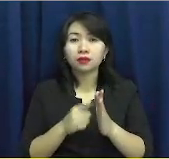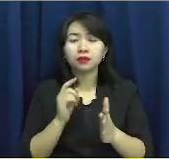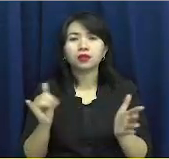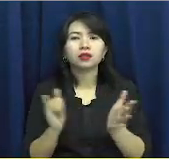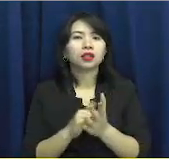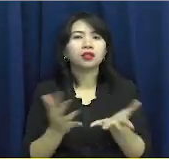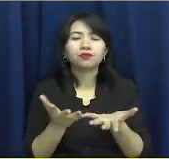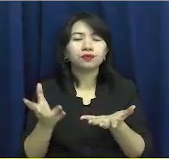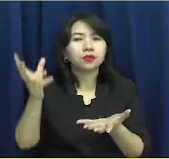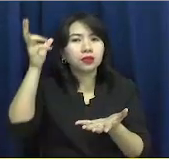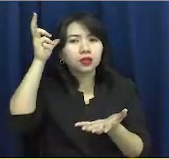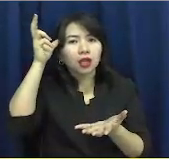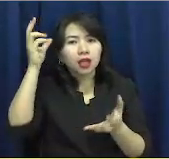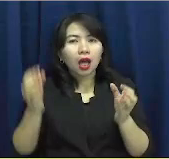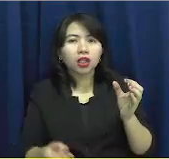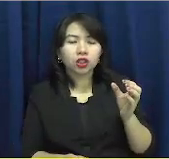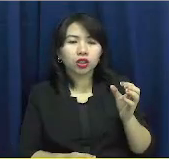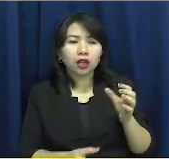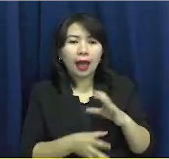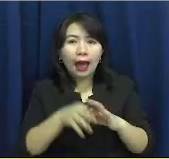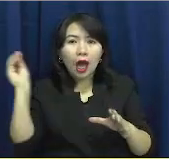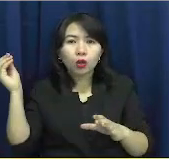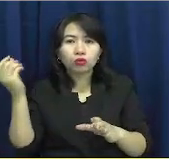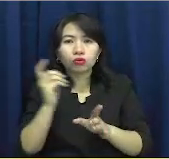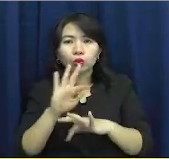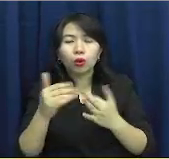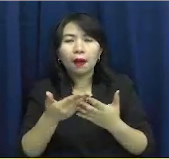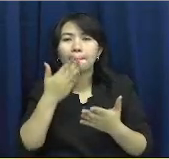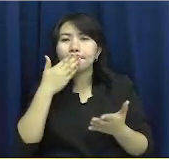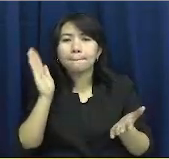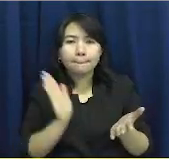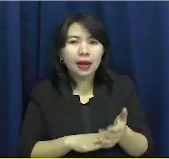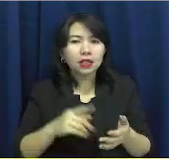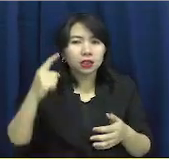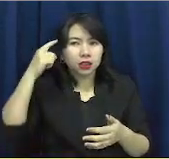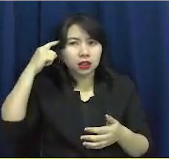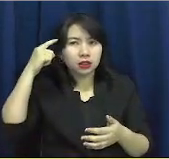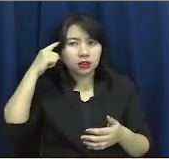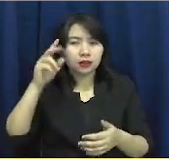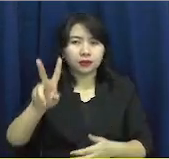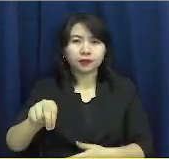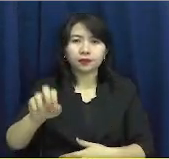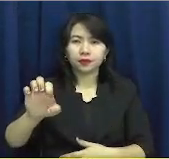pinapausbong ng Diablo, yung negative. Yung negativity. You see? Now, tinan nyo po.